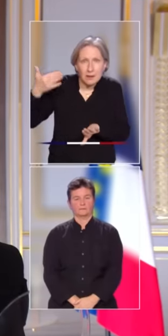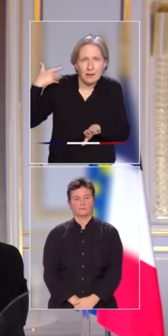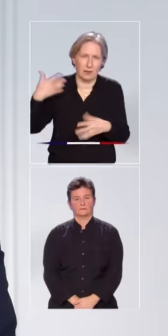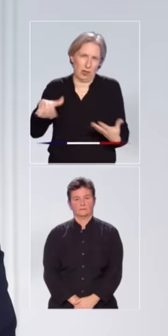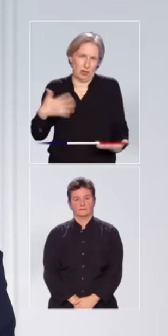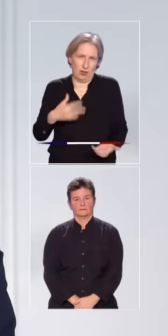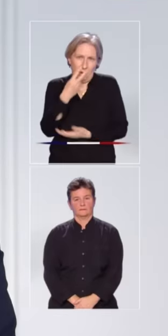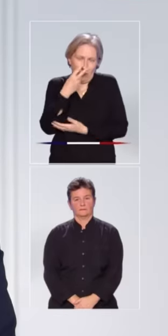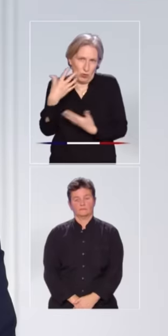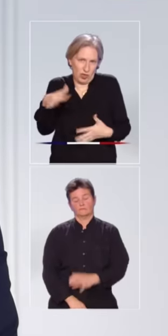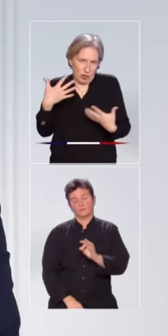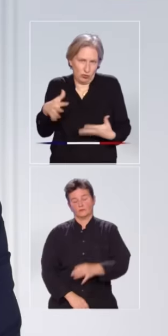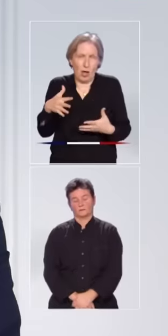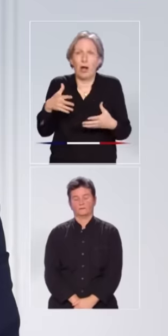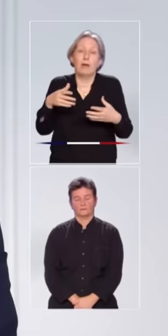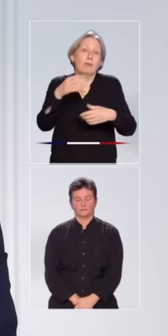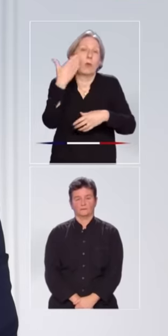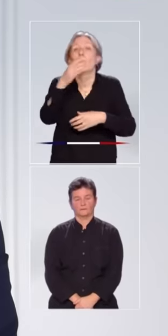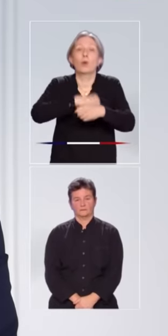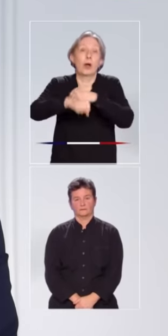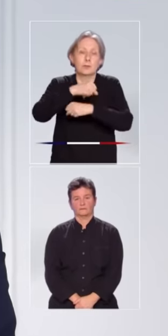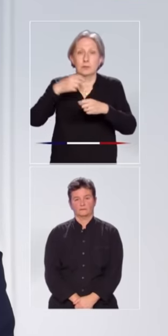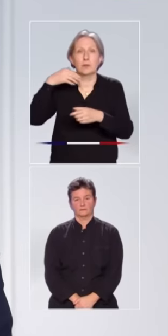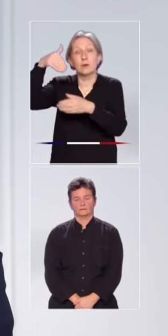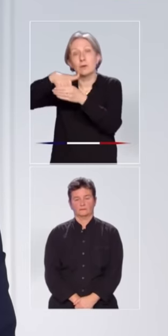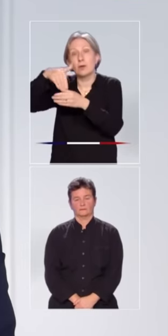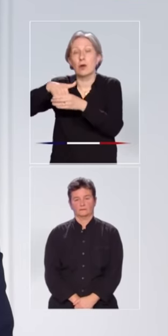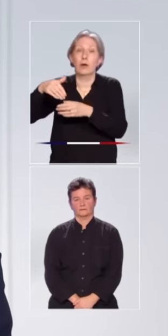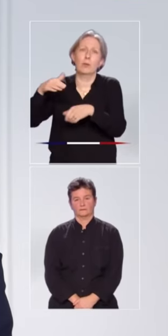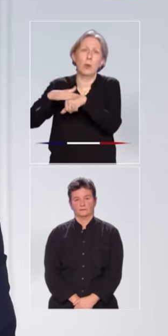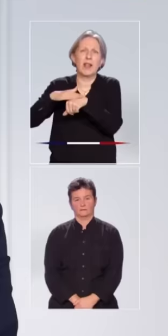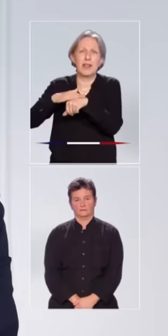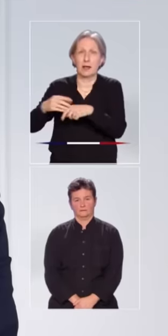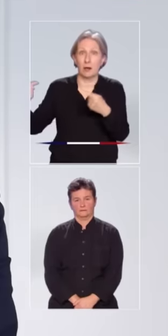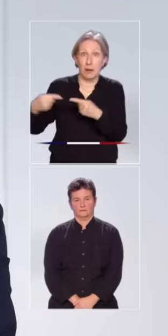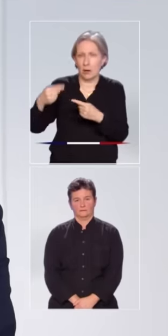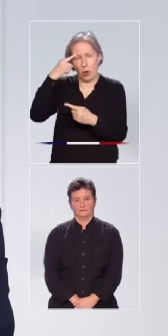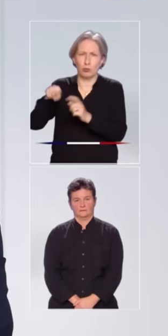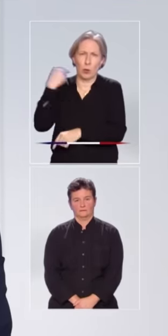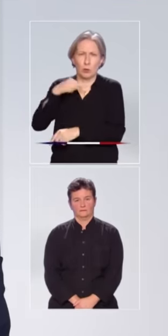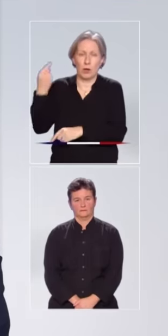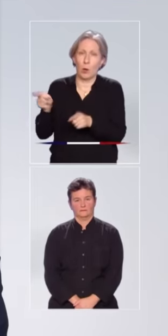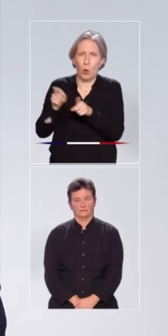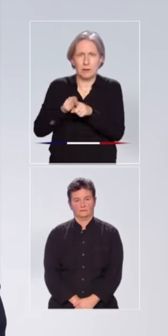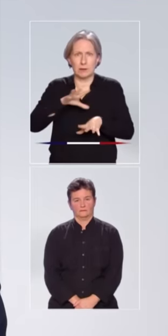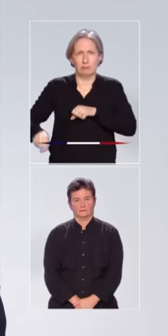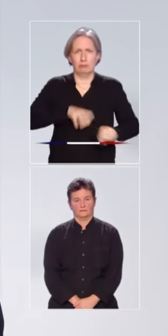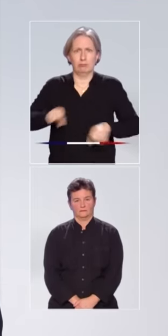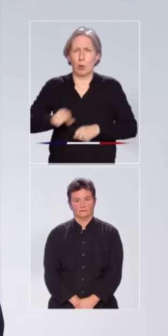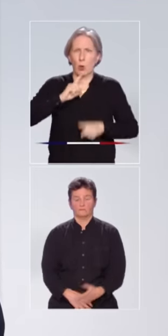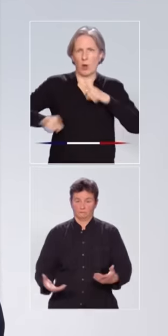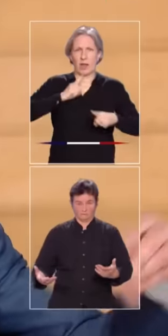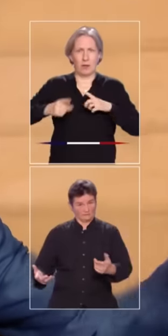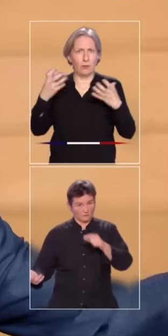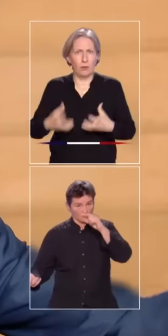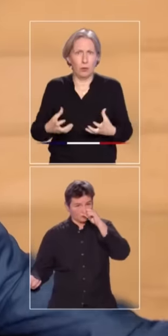connu certes des régimes qui tuaient les opposants chez eux, avaient des dérives autoritaires et avaient la volonté de conquérir tout ce qu'on les laissait conquérir. Donc